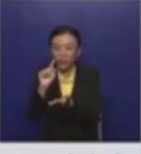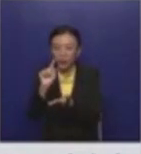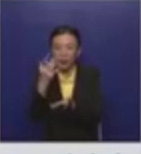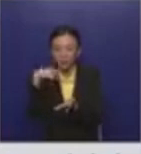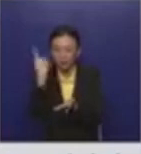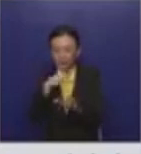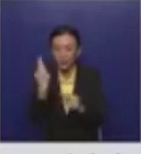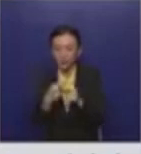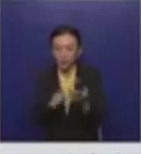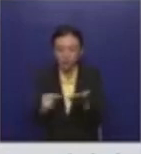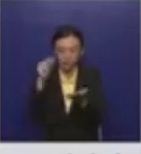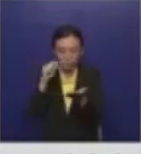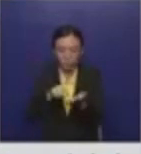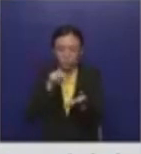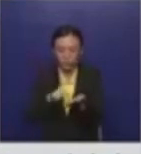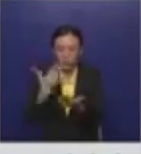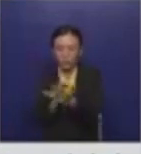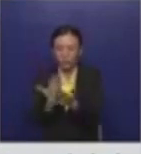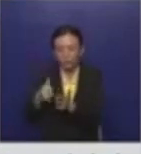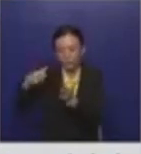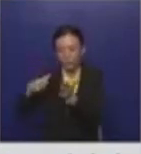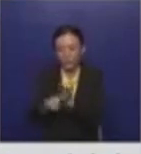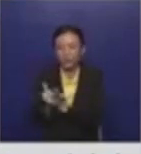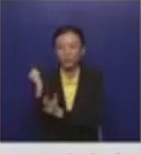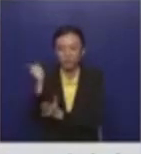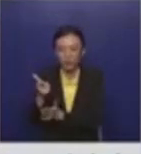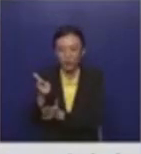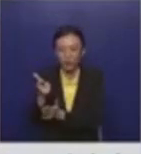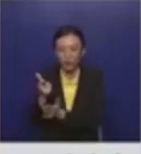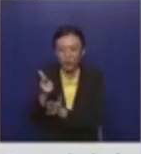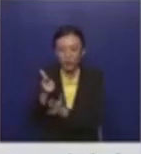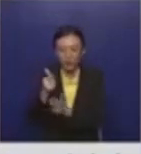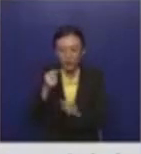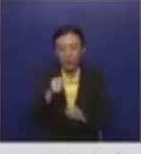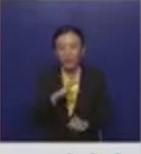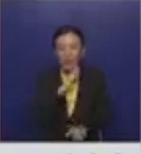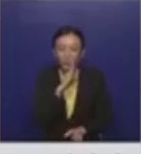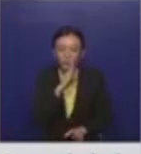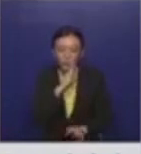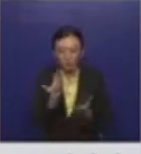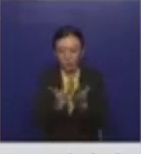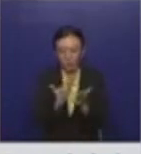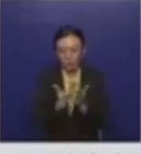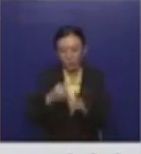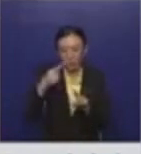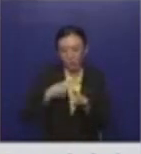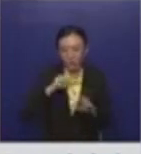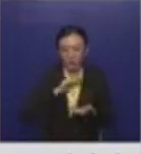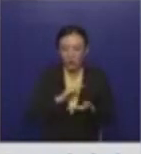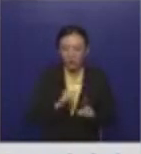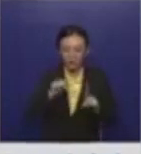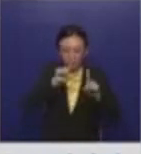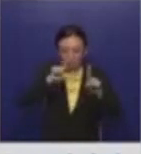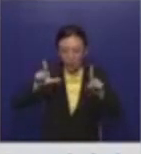นนะครับเป็นผู้เสียภาษีถ้ามีรายได้ต่อปี 1,800,000 บาทนะครับขึ้นไปก็ต้องมาจด